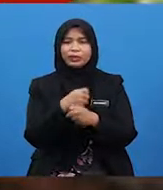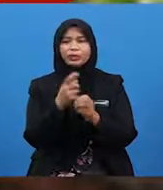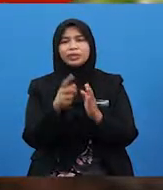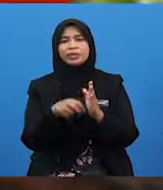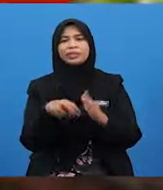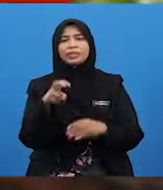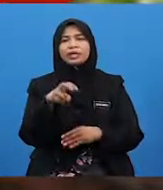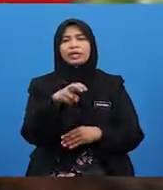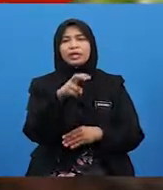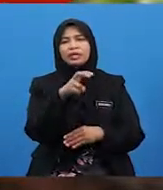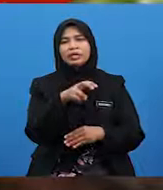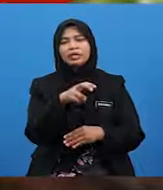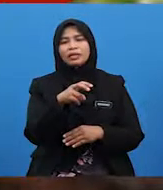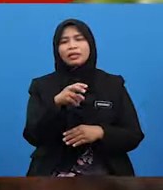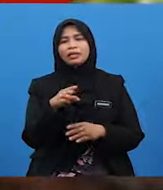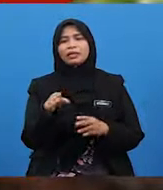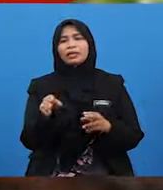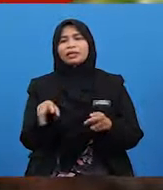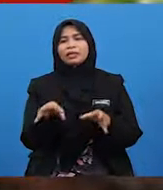akrab dirasa.